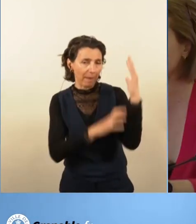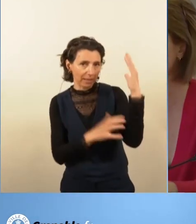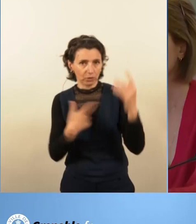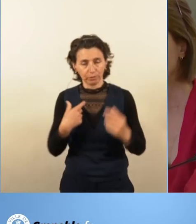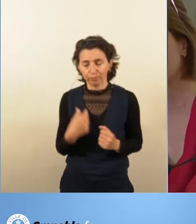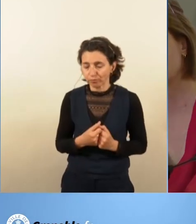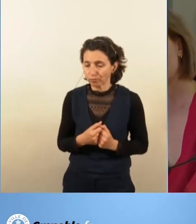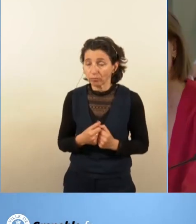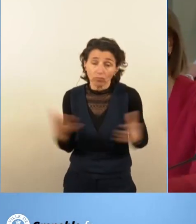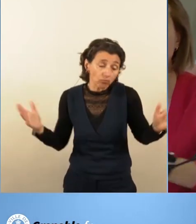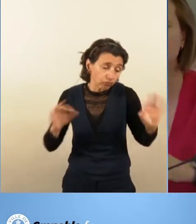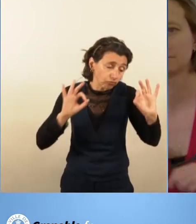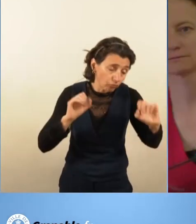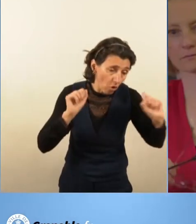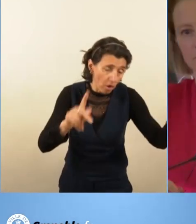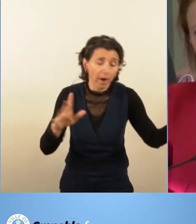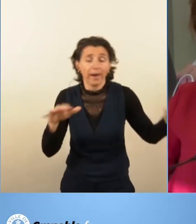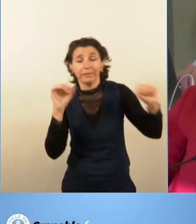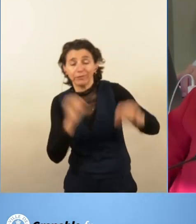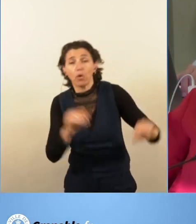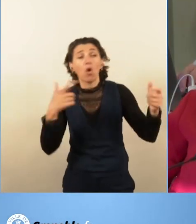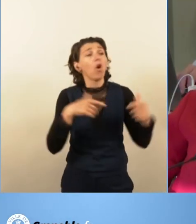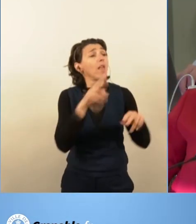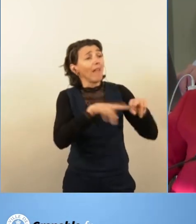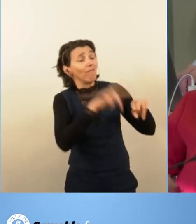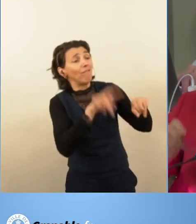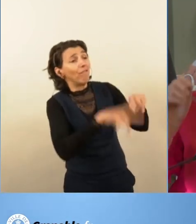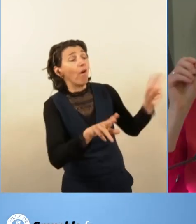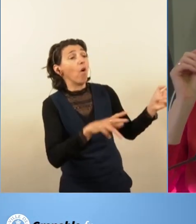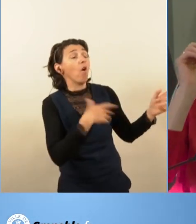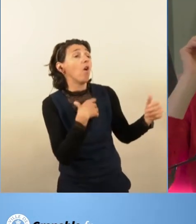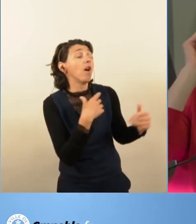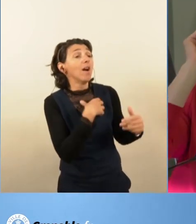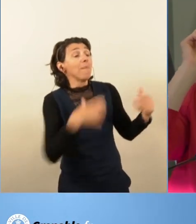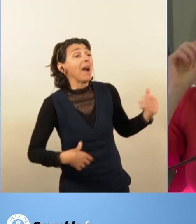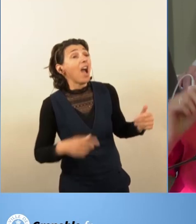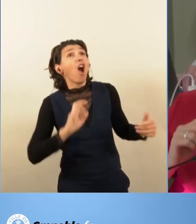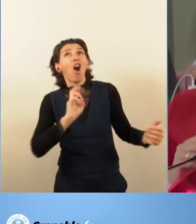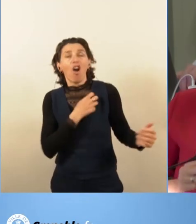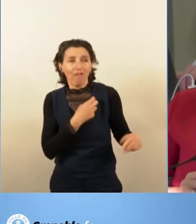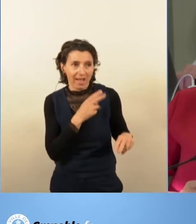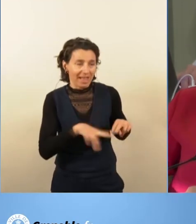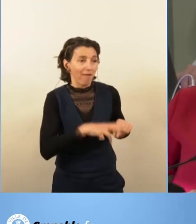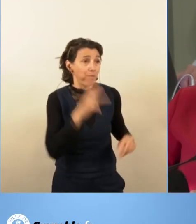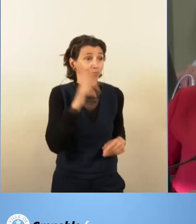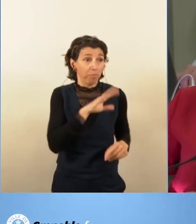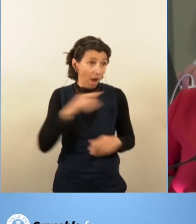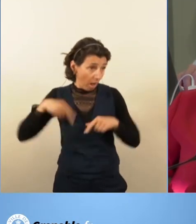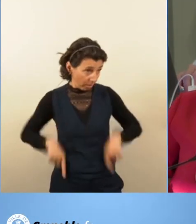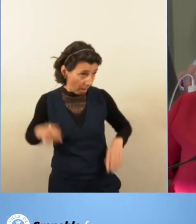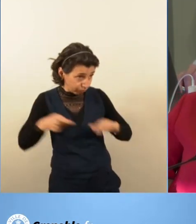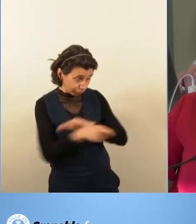les travaux d'entretien de l'hôtel de ville vont enfin commencer grâce au soutien de l'État donc sur la rénovation des œuvres d'art qui partent